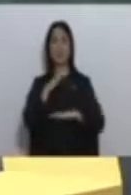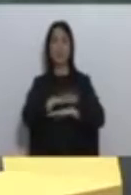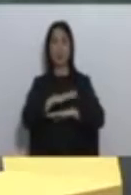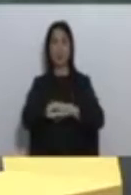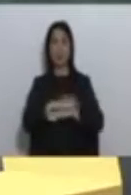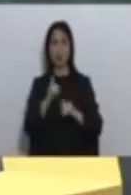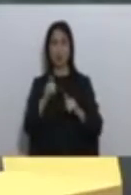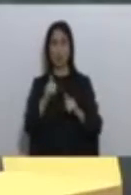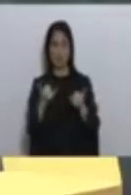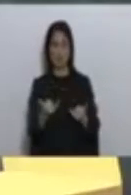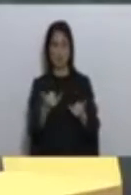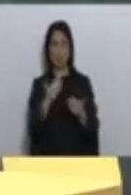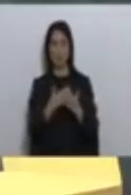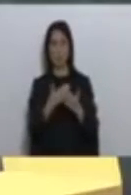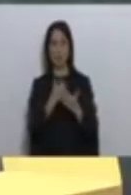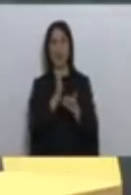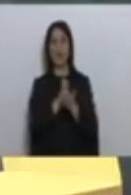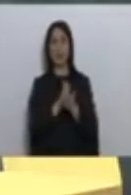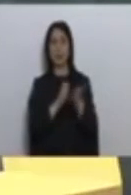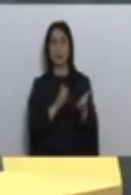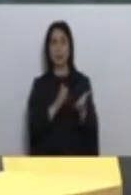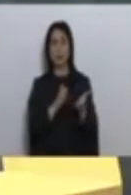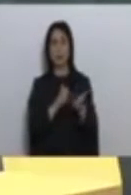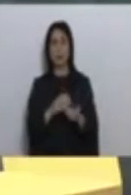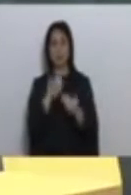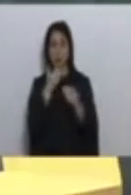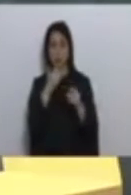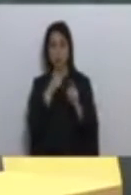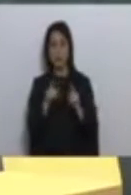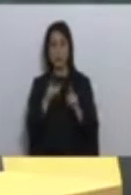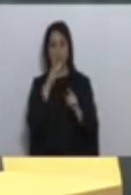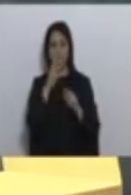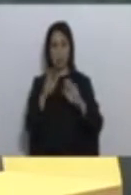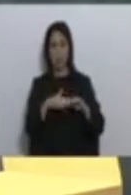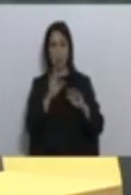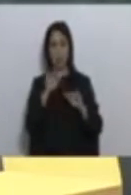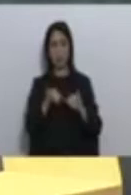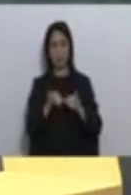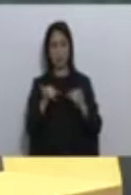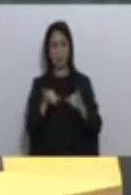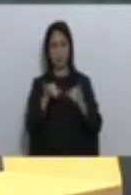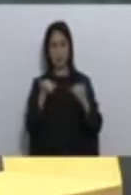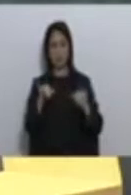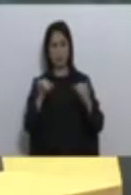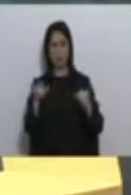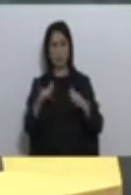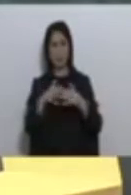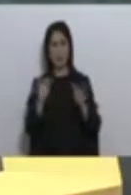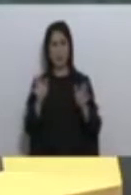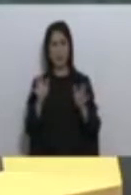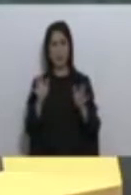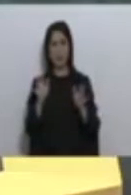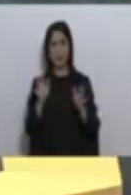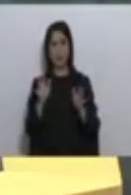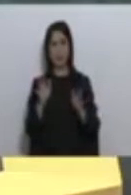რომლებიც დღეს მაგალითად არსებობს და ბოლო ხანებში რაც დრო გადის უფრო და უფრო მეტად